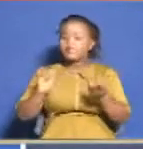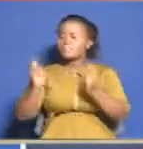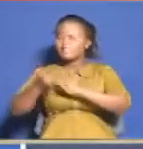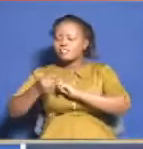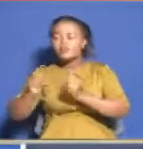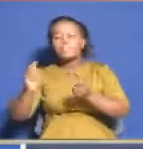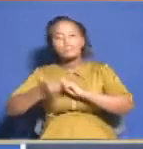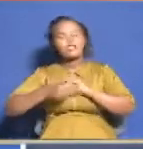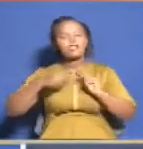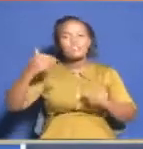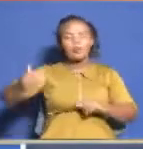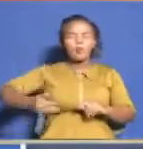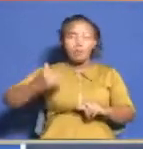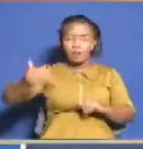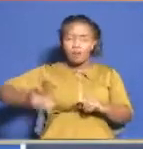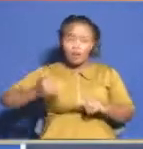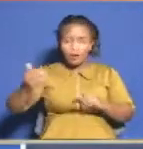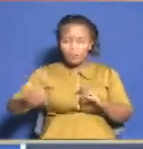time again. And